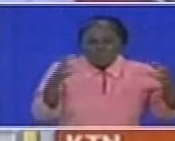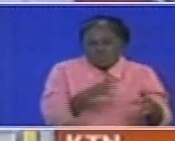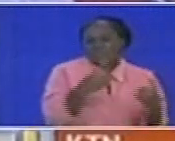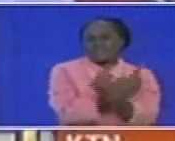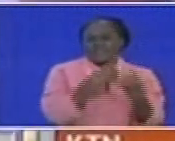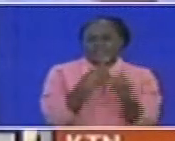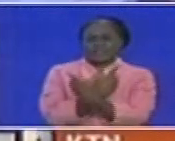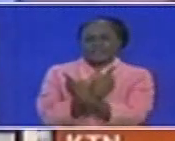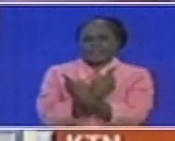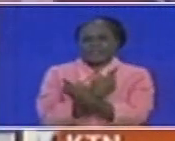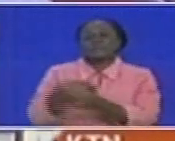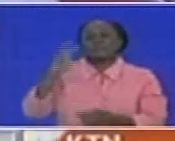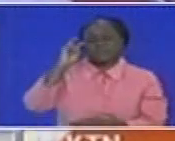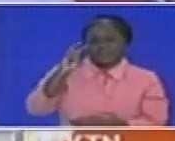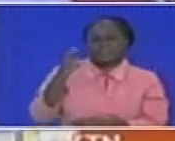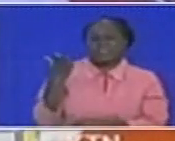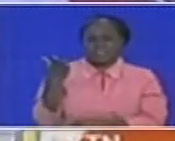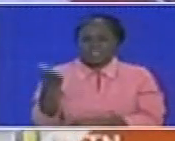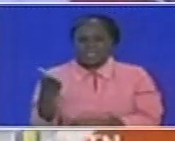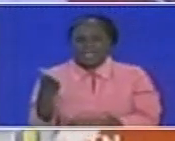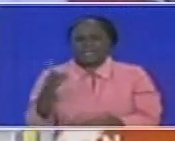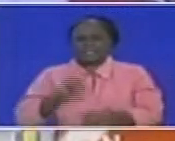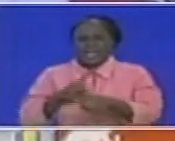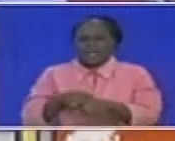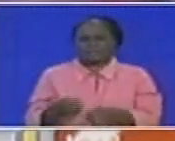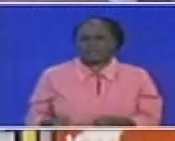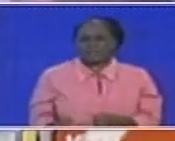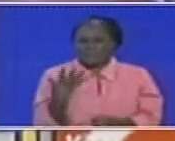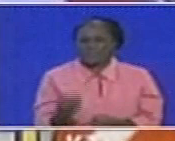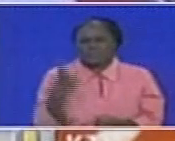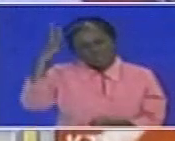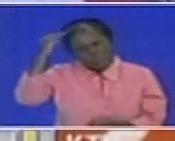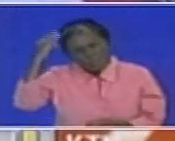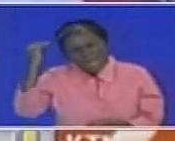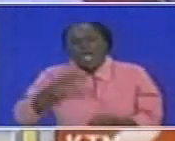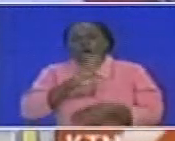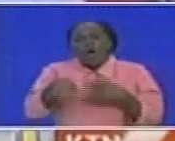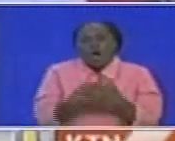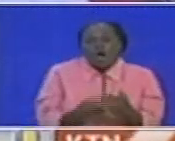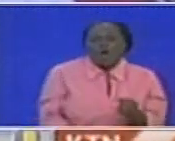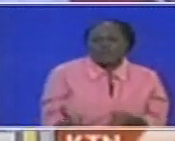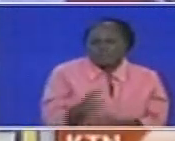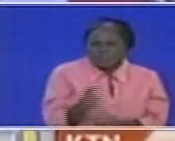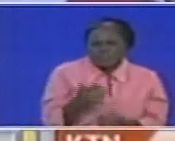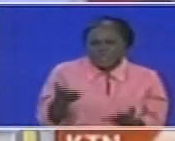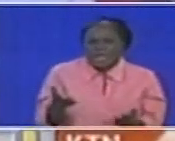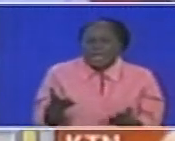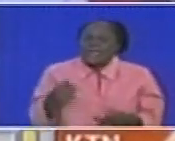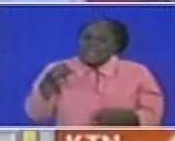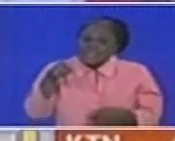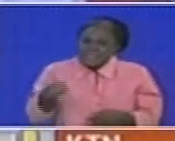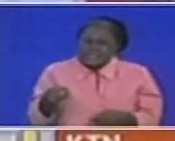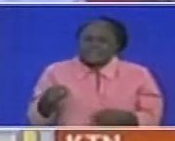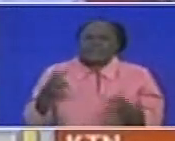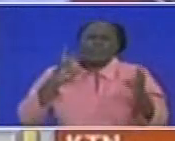tofauti. Tunawaona katika kila shambulizi linalotokea Somalia, tunawaona katika mashambulizi matofauti tofauti. Kwa hivyo ni jambo ambalo pia